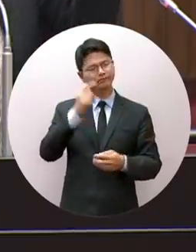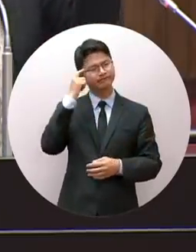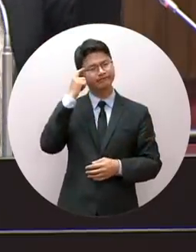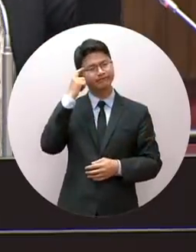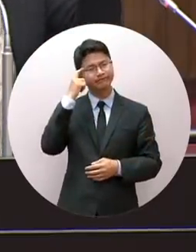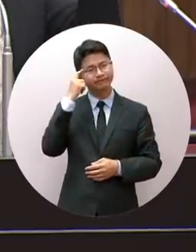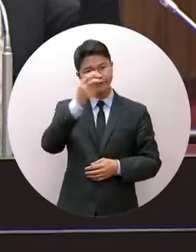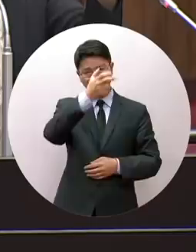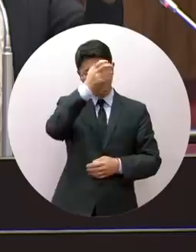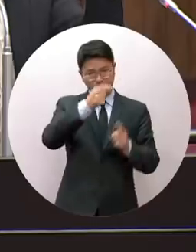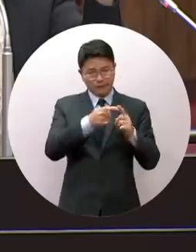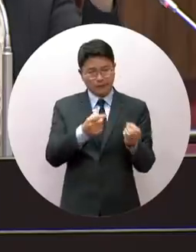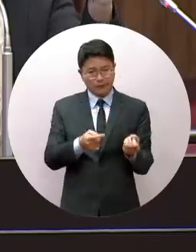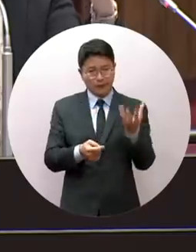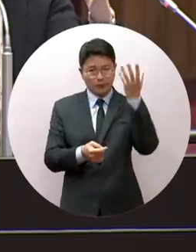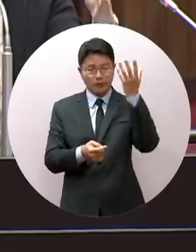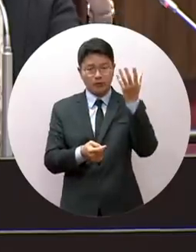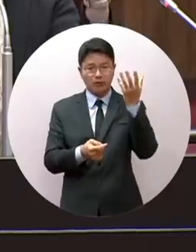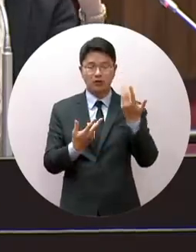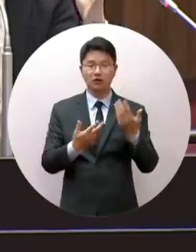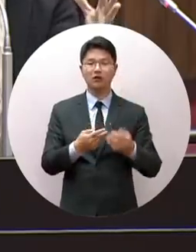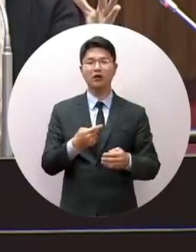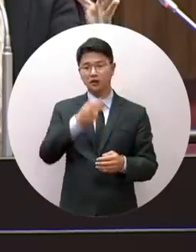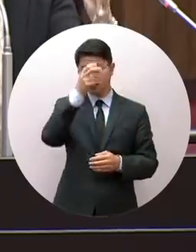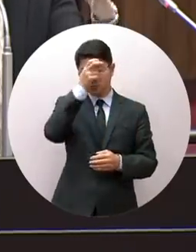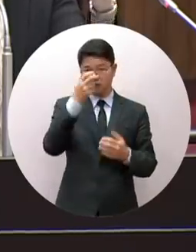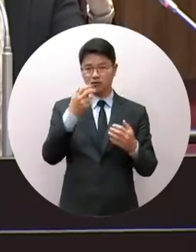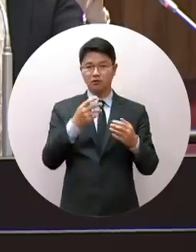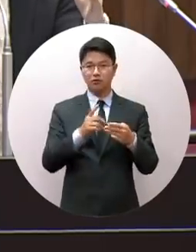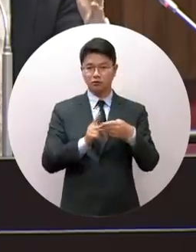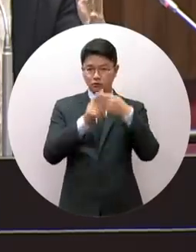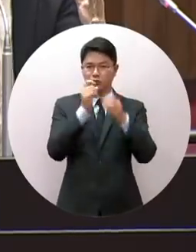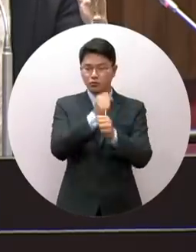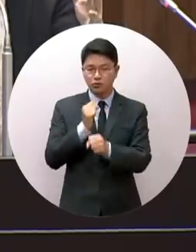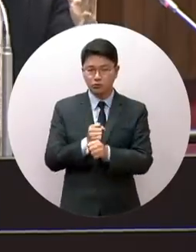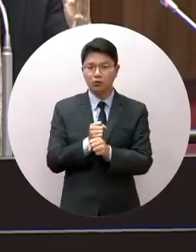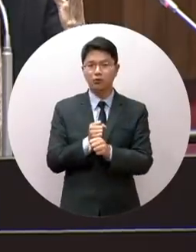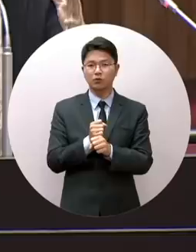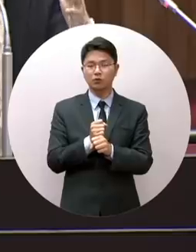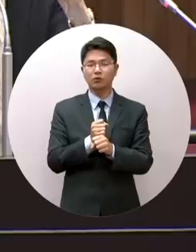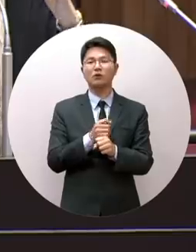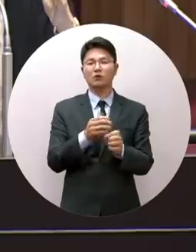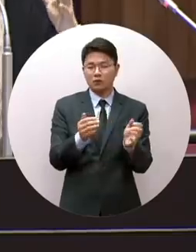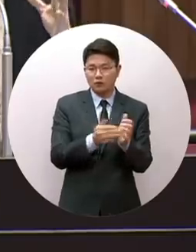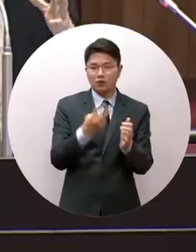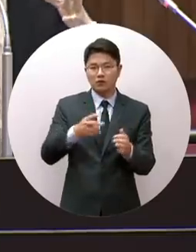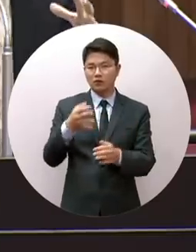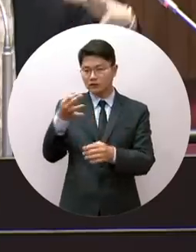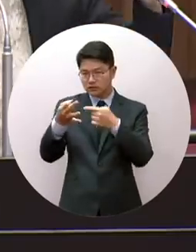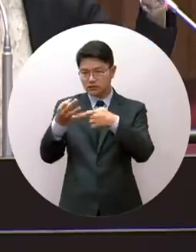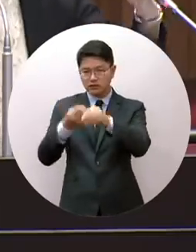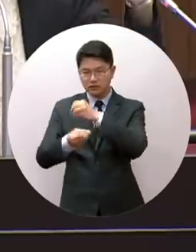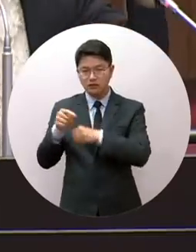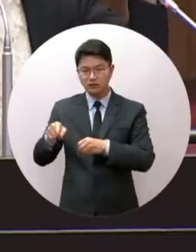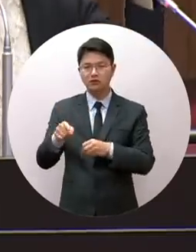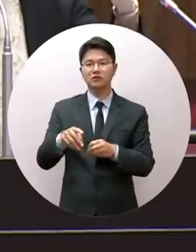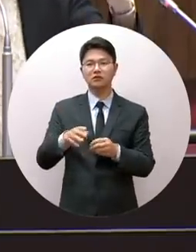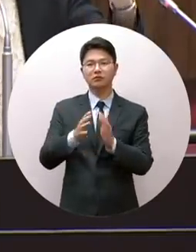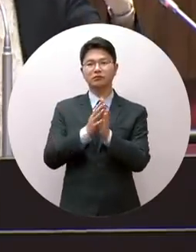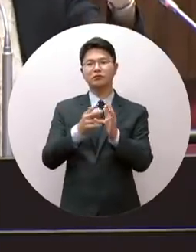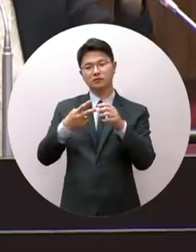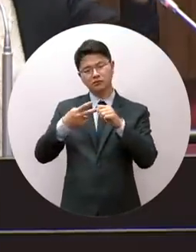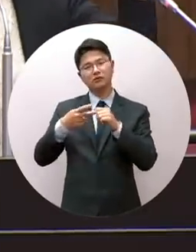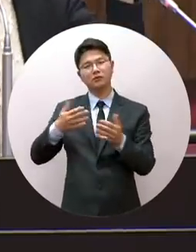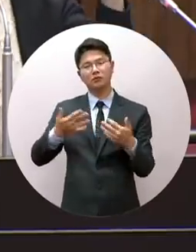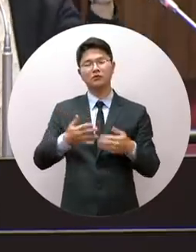高，哦，或者是警察他的主要业务把它做好，但是我们把财政放在第二位，我觉得这个都是整个在预算